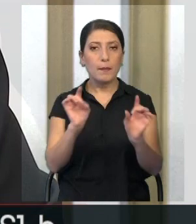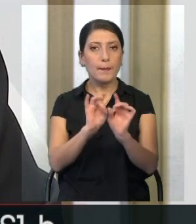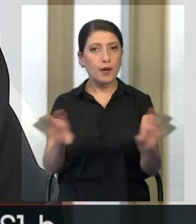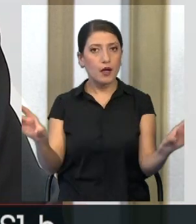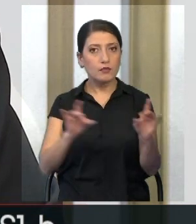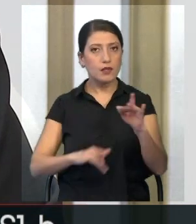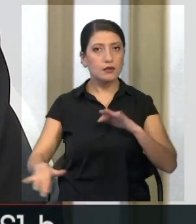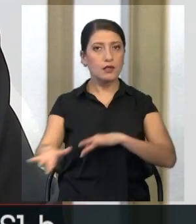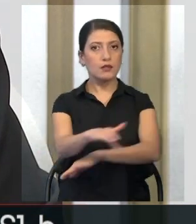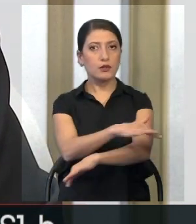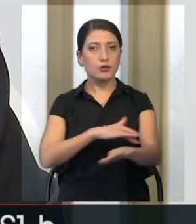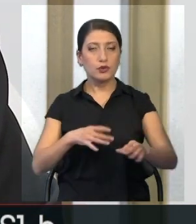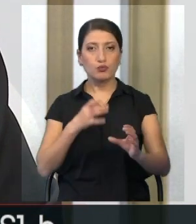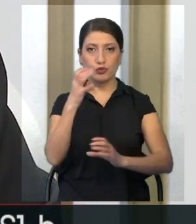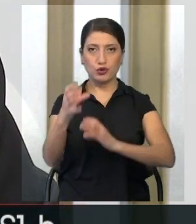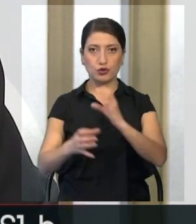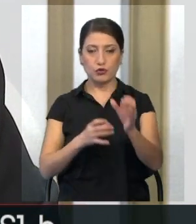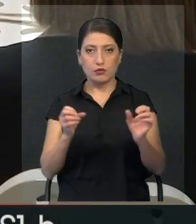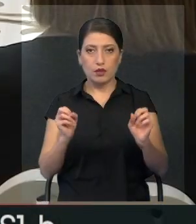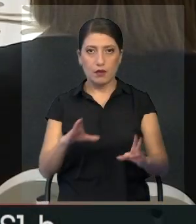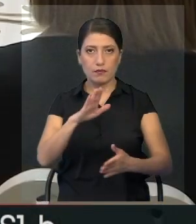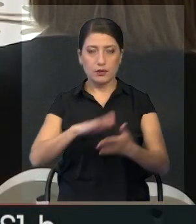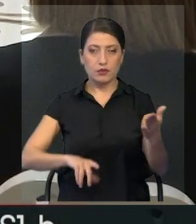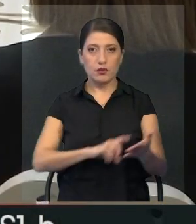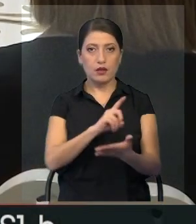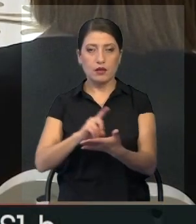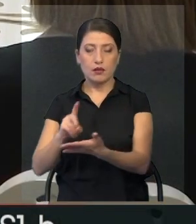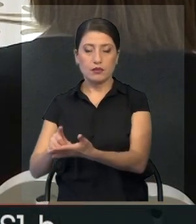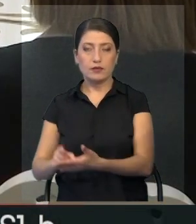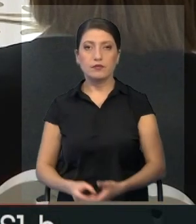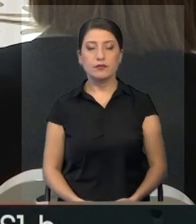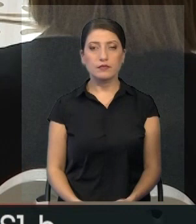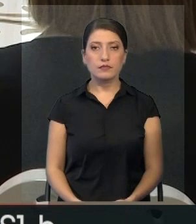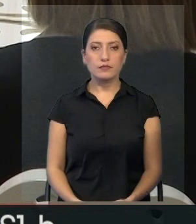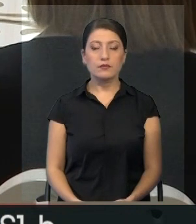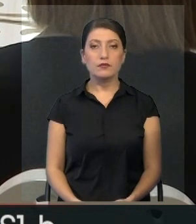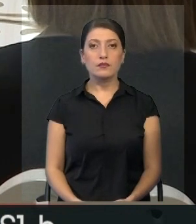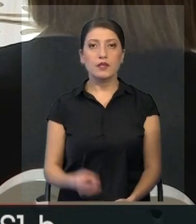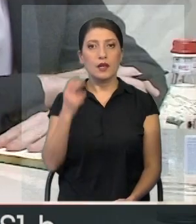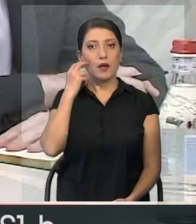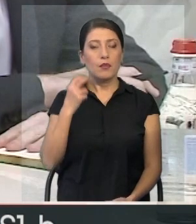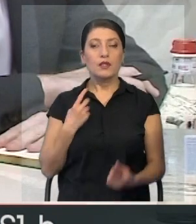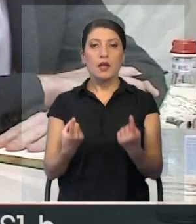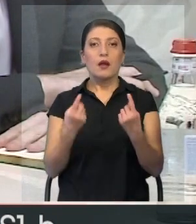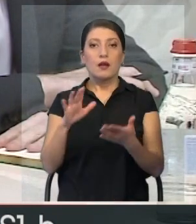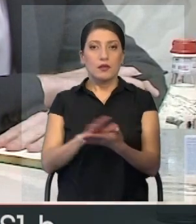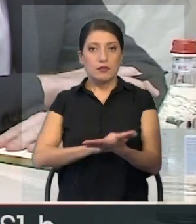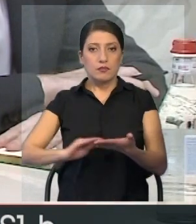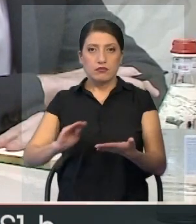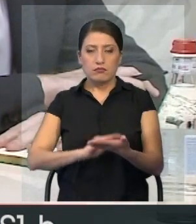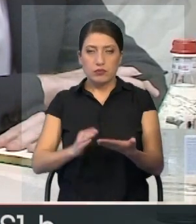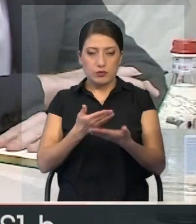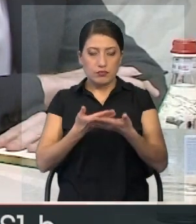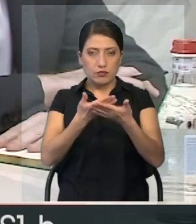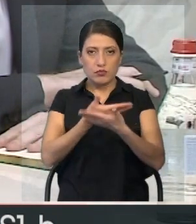նաև տարածաշրջանային և միջազգային անվտանգությանը վերաբերող թեմաների։ Բրիտանական պաշտոնական աղբյուրներում տող անգամ